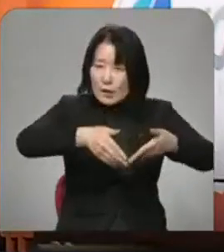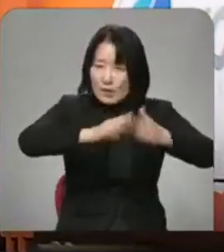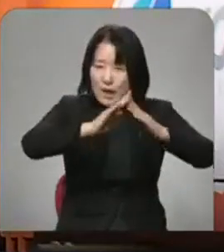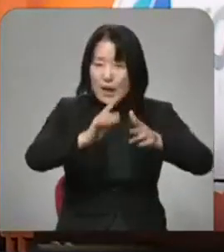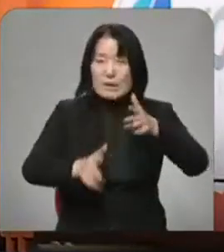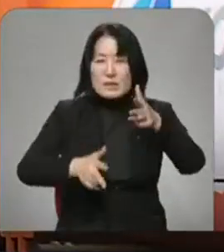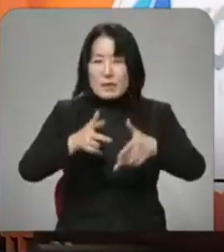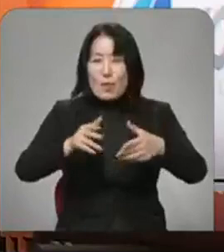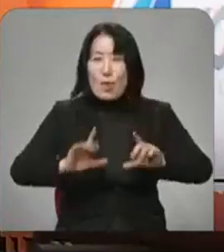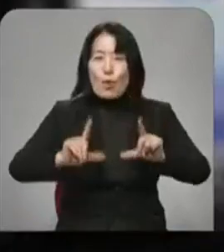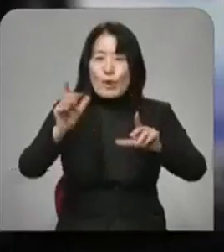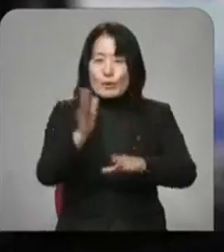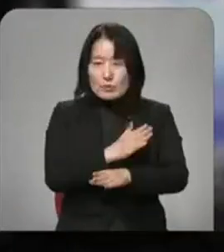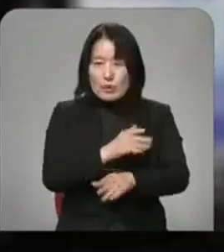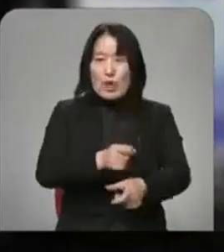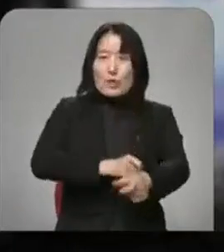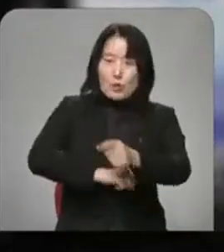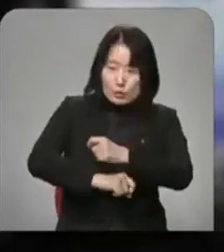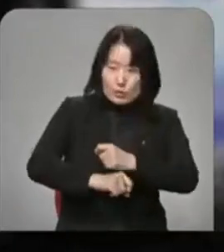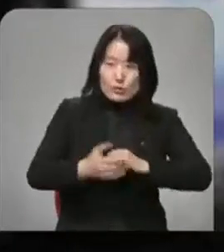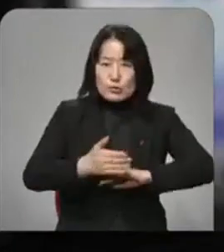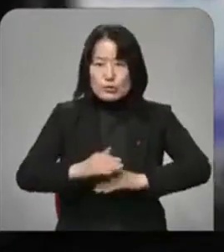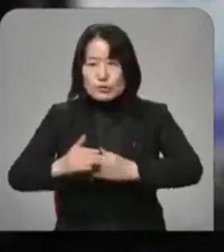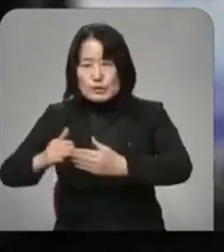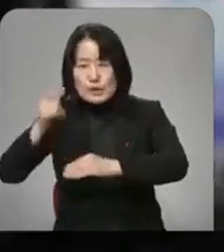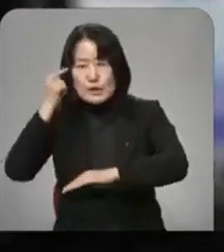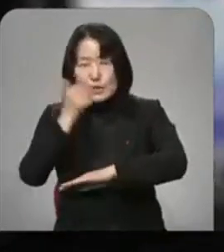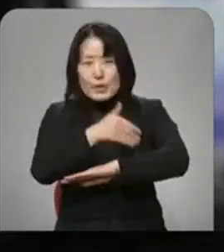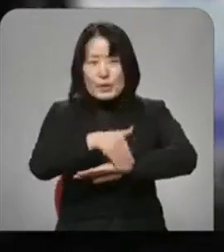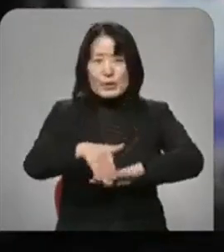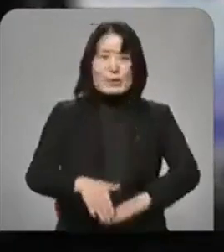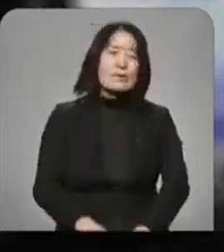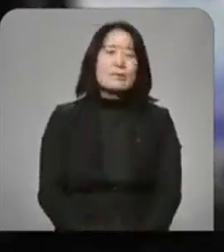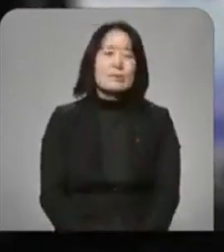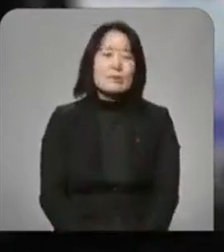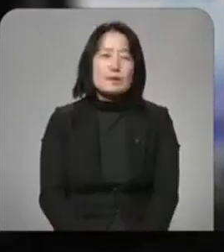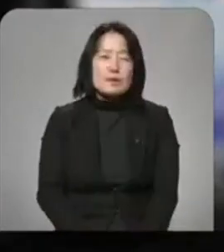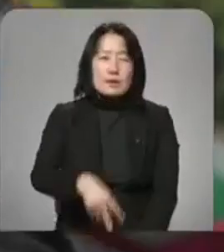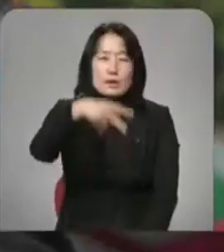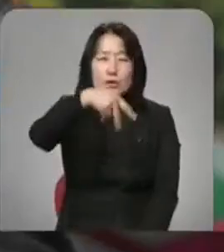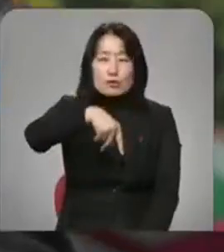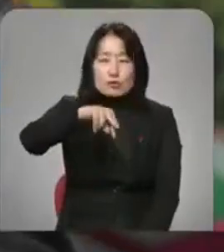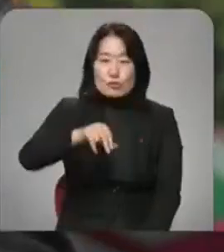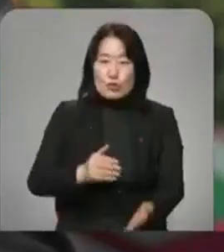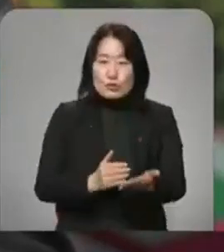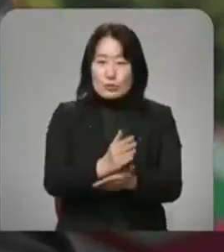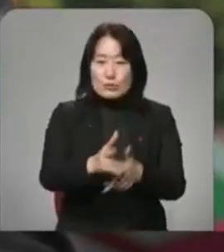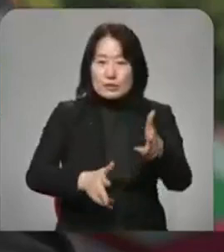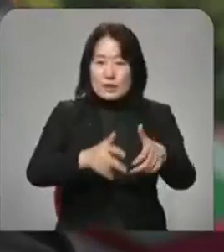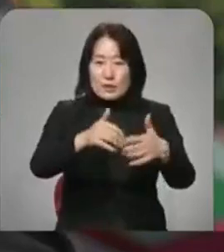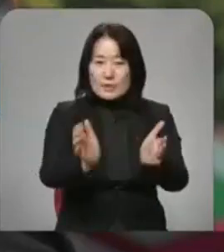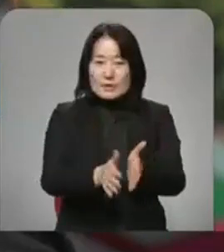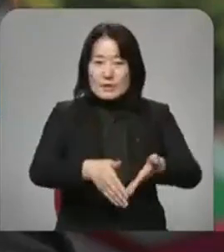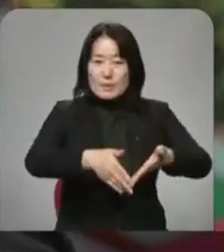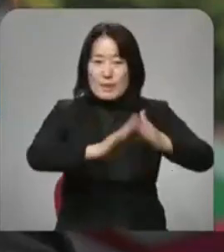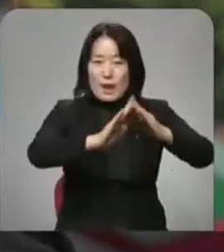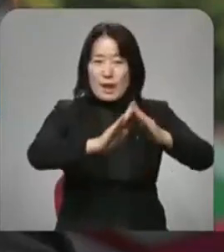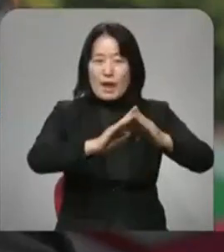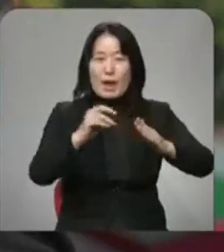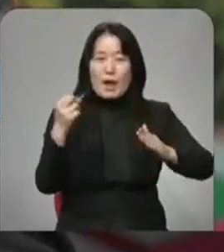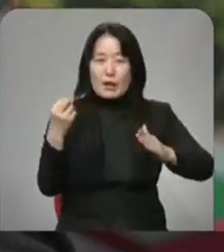사업을 올해부터 본격적으로 추진합니다. 수소기업 전문 산업단지 조성과